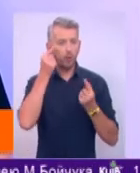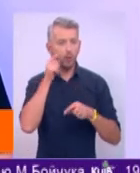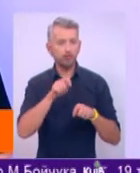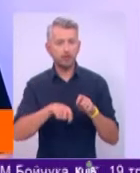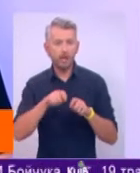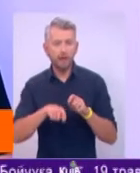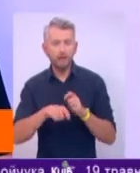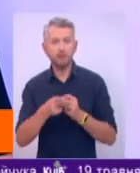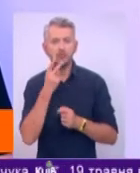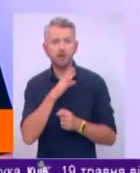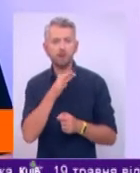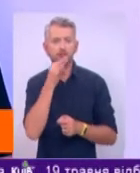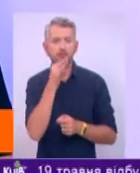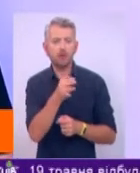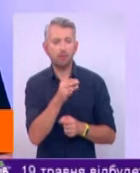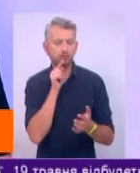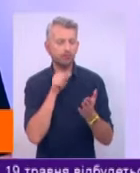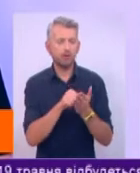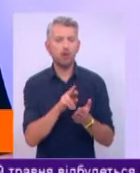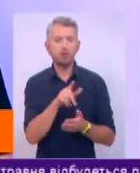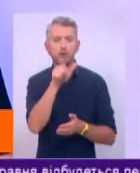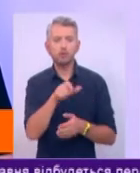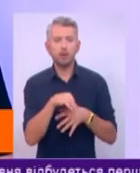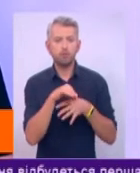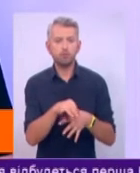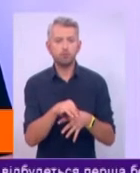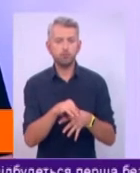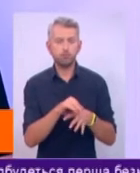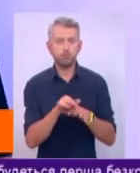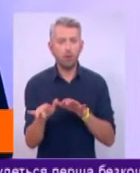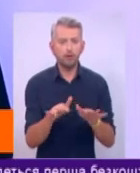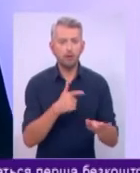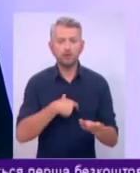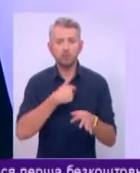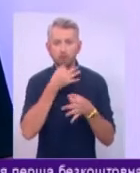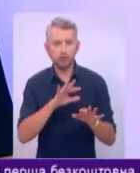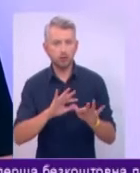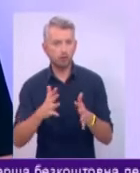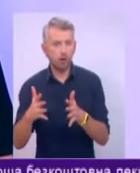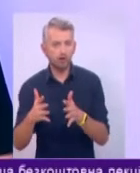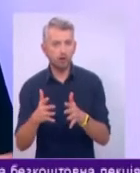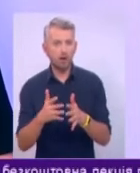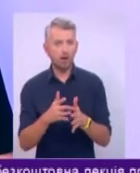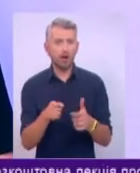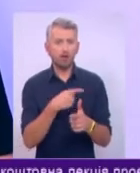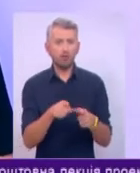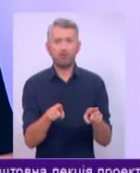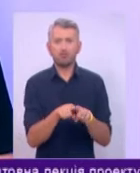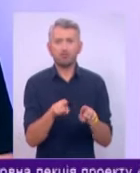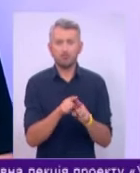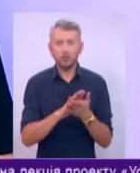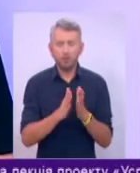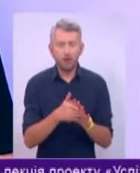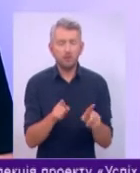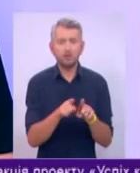тести, вони не завжди скажуть на те, як людина поведе себе у будь-якій які ситуації. Або в одній ті ж самі ситуації одна і та ж